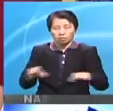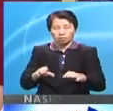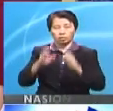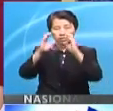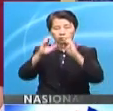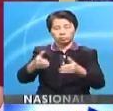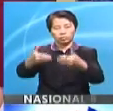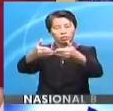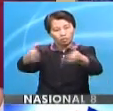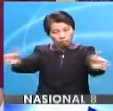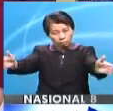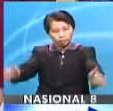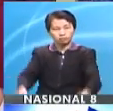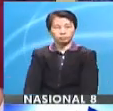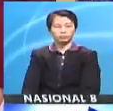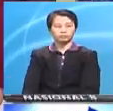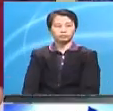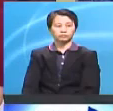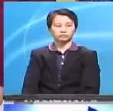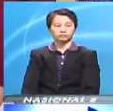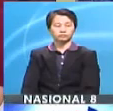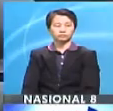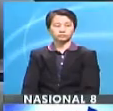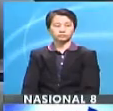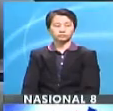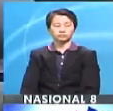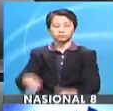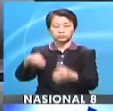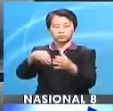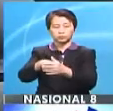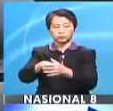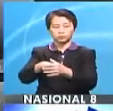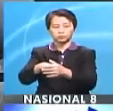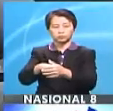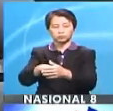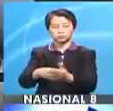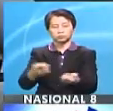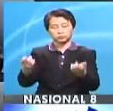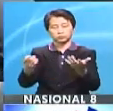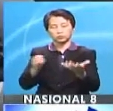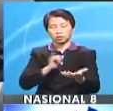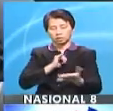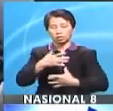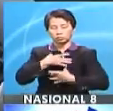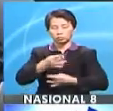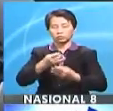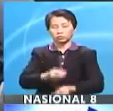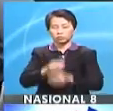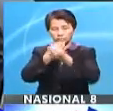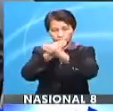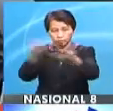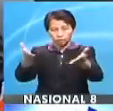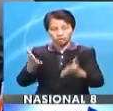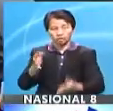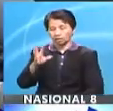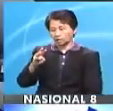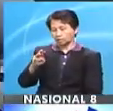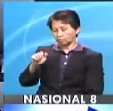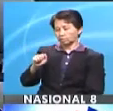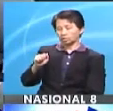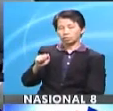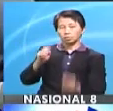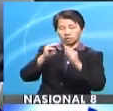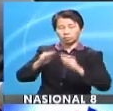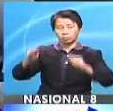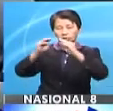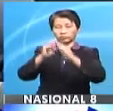secara terbuka dalam konteks mawib yang berhormat saya suka nak memaklumkan mawib sejauh sekarang